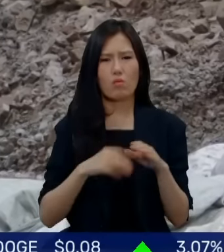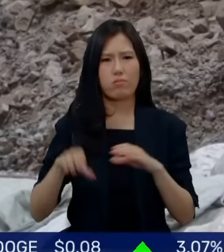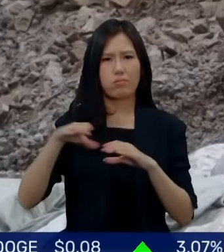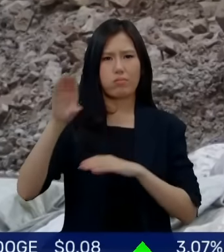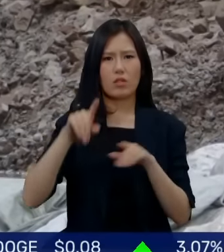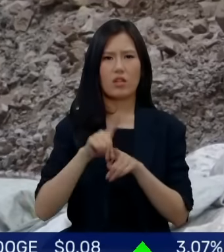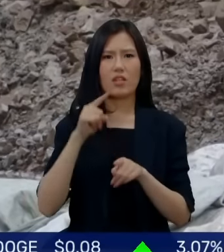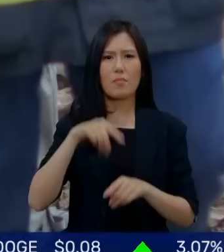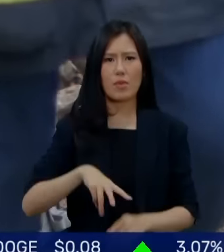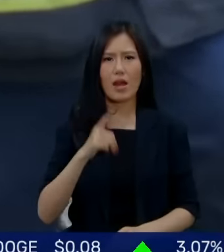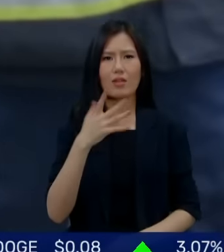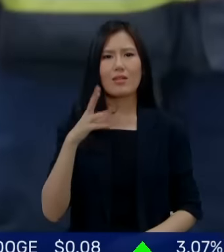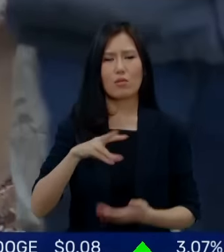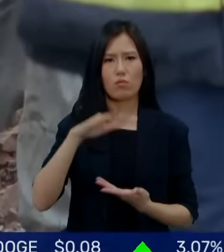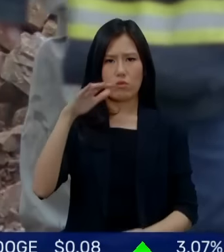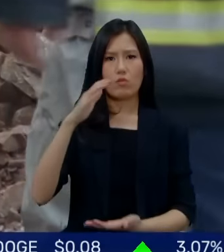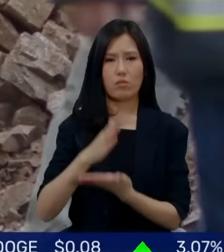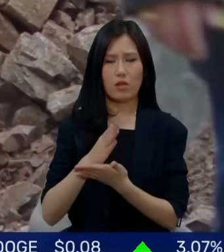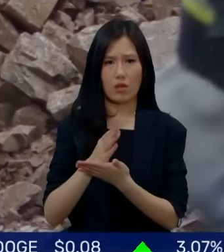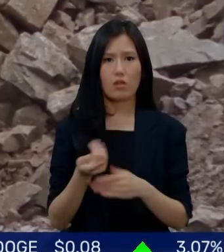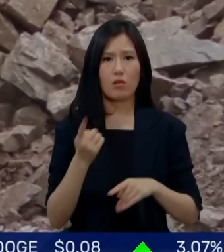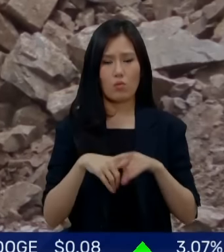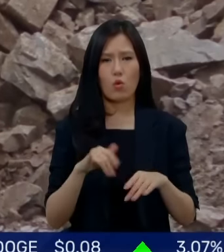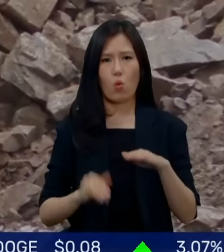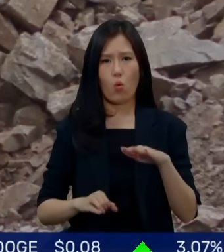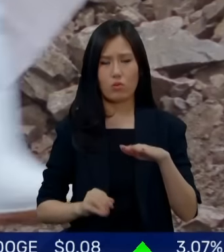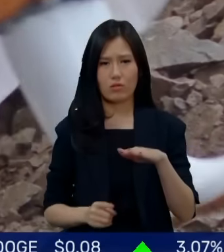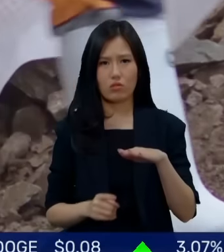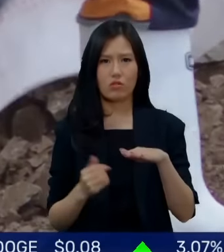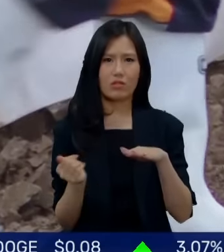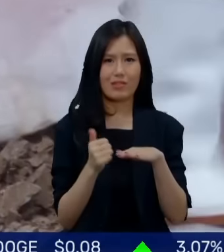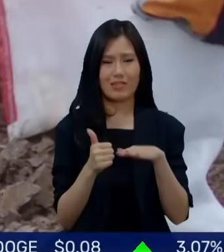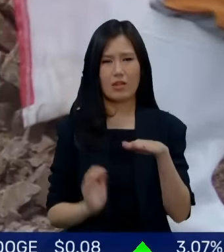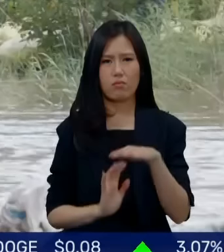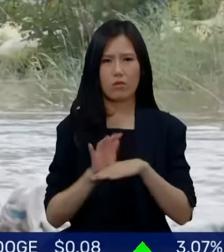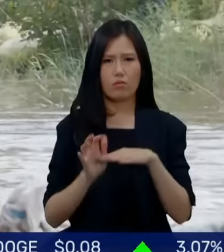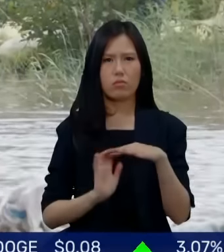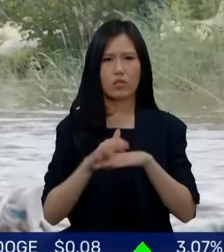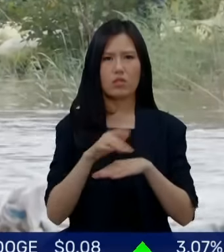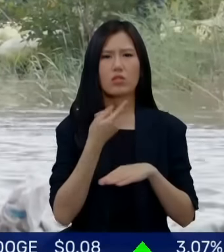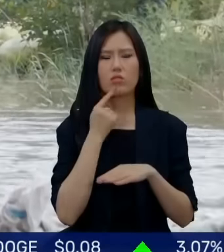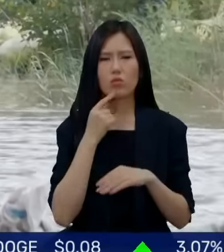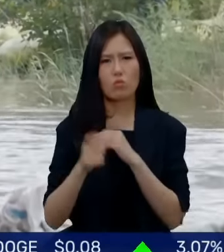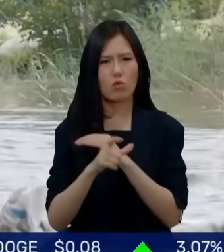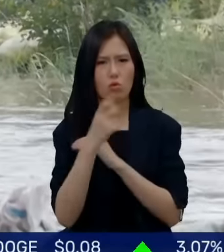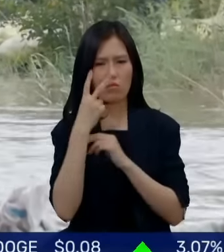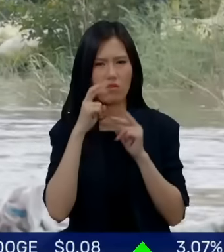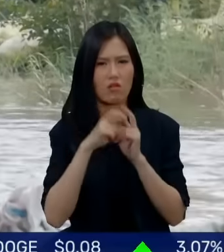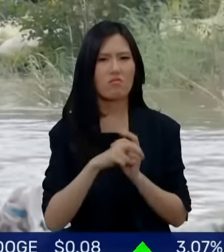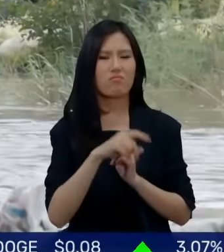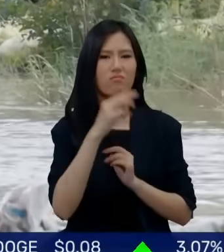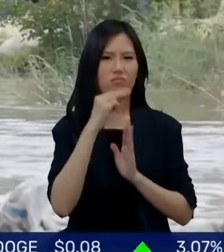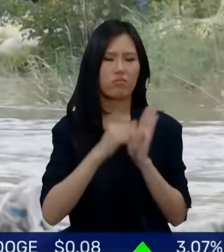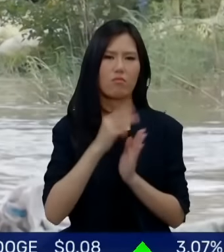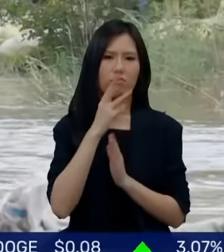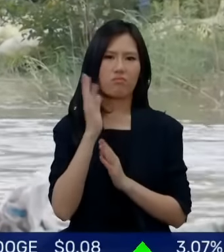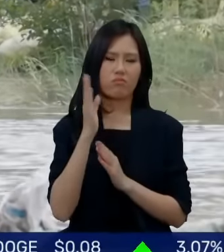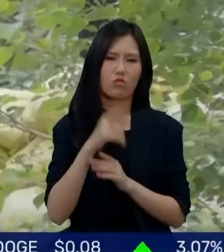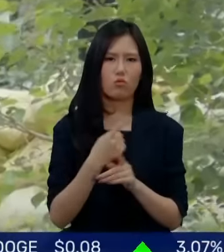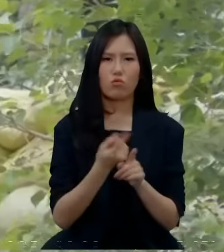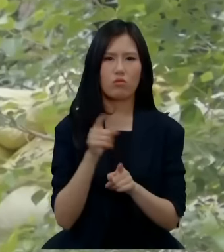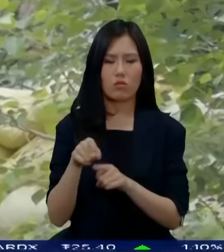Үүнээс шалтгаалan хөрсний ус дээшилж халиа тошин үүсч шар түвшинд хүрсэн гэж нийслэлийн удирдлагууд болон мэрэгчлэнүүд тайлбарлаж байгаа юм. Гэхдээ нөгөө талд өвлийн